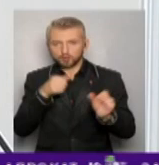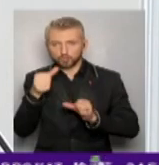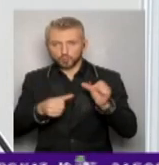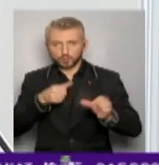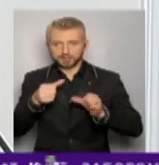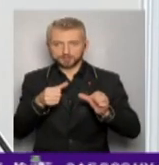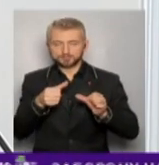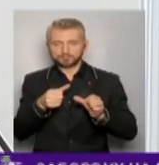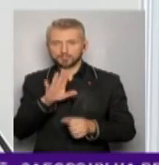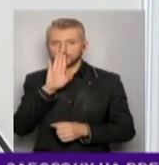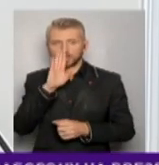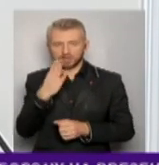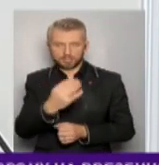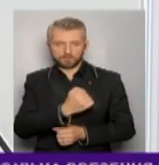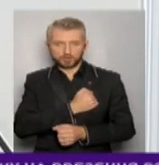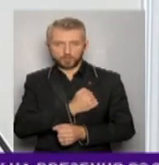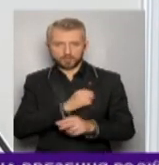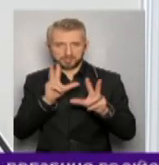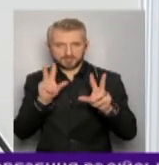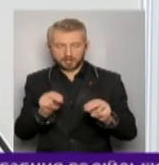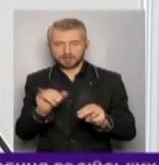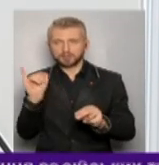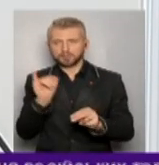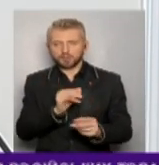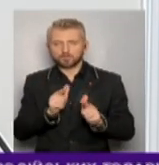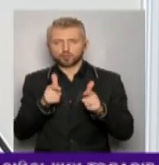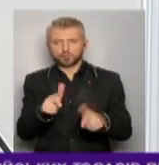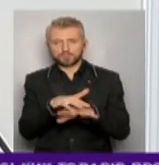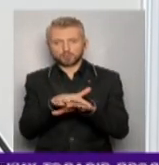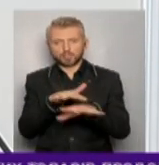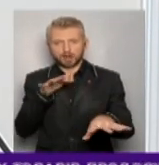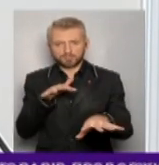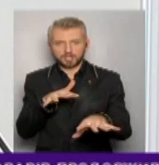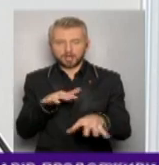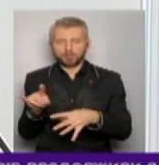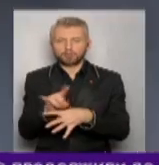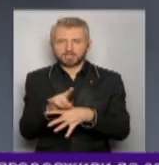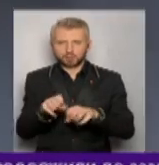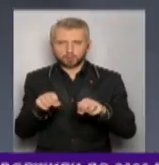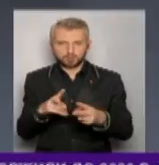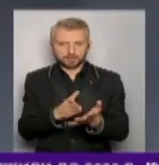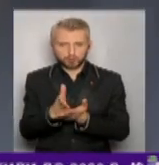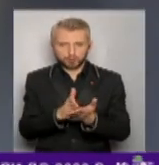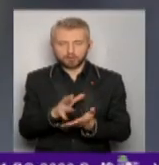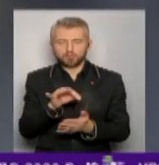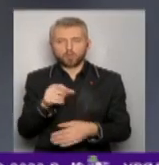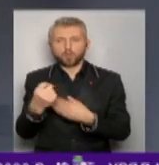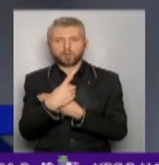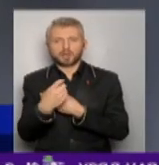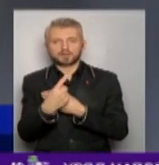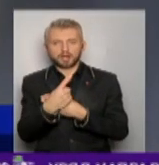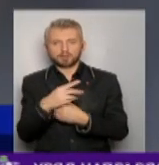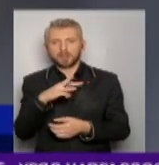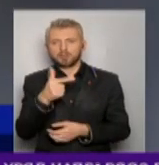році зрадив військовій присязі та вступив до лав псевдоспецслужби. По вказанням